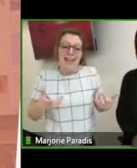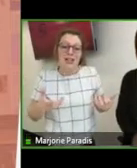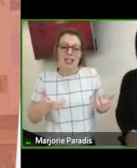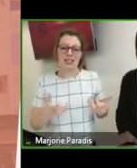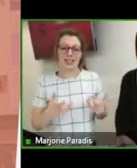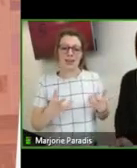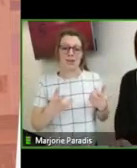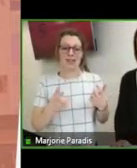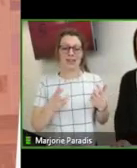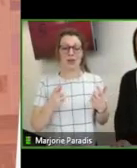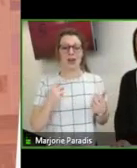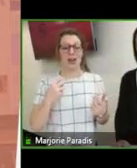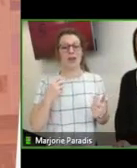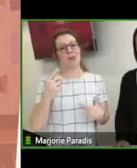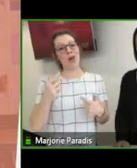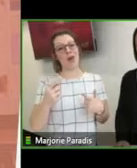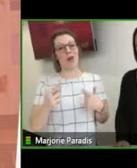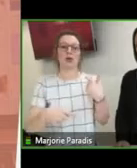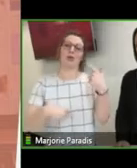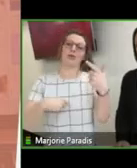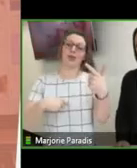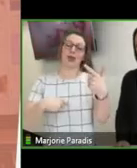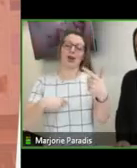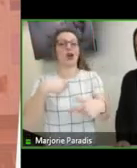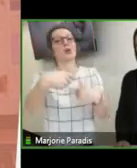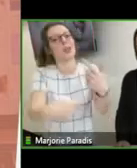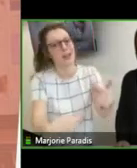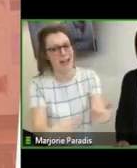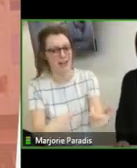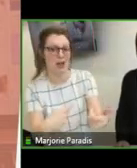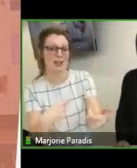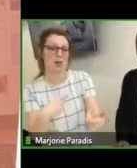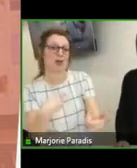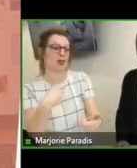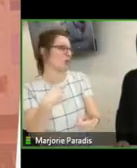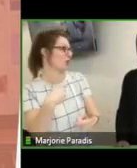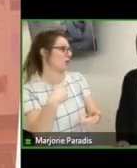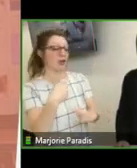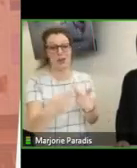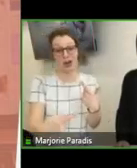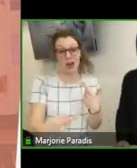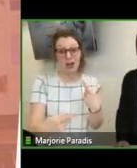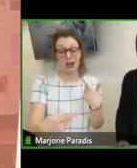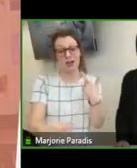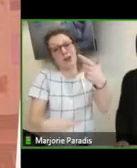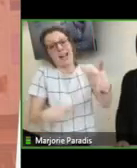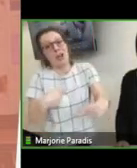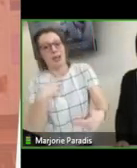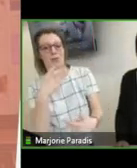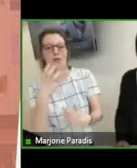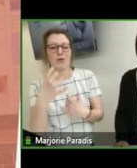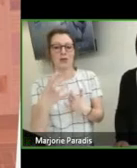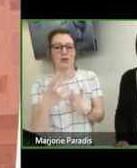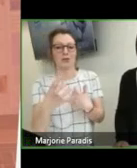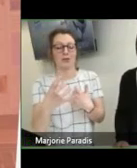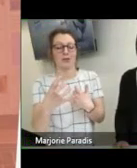à accueillir cette information-là. Et puis, donc, on va renouveler notre algorithme de ça. Donc,